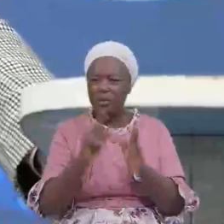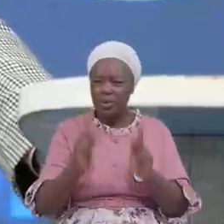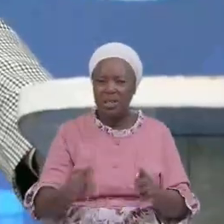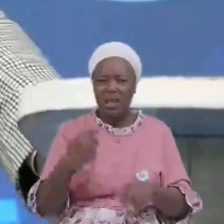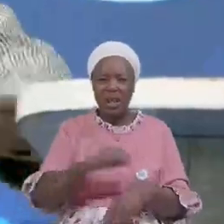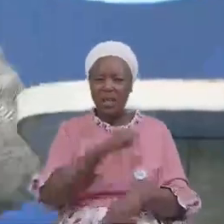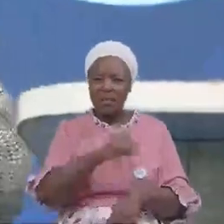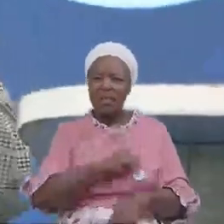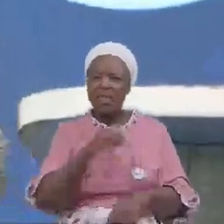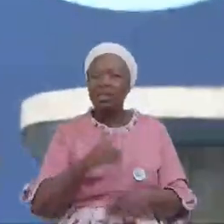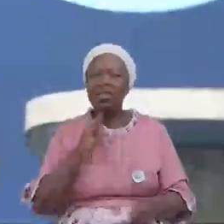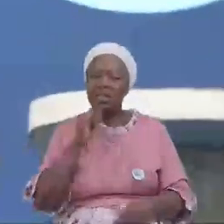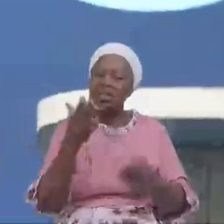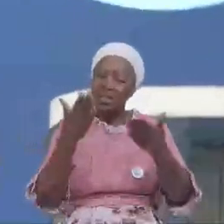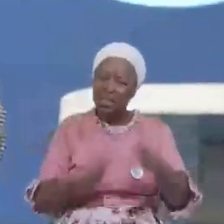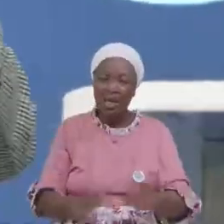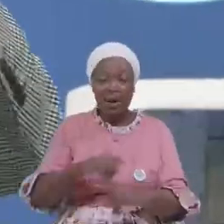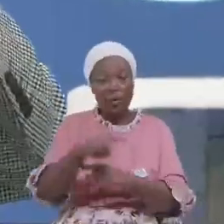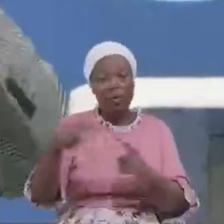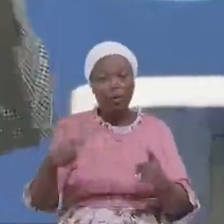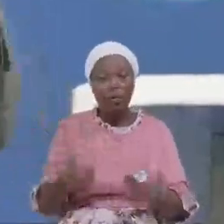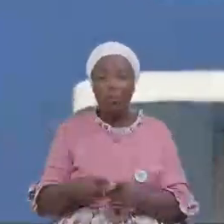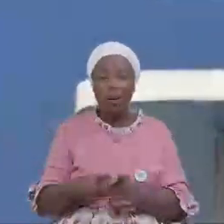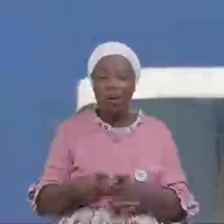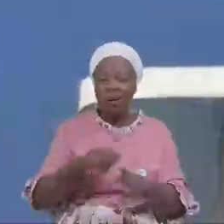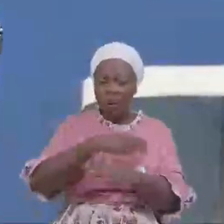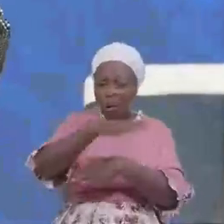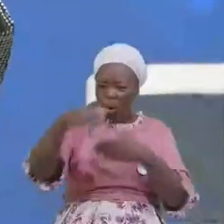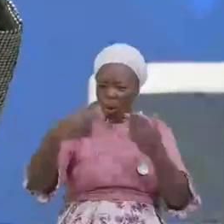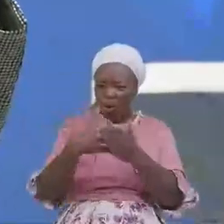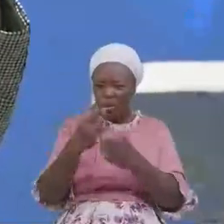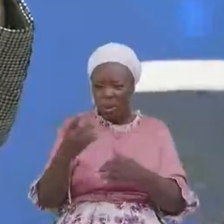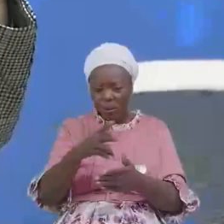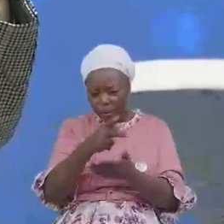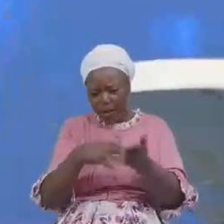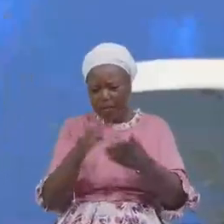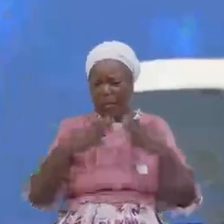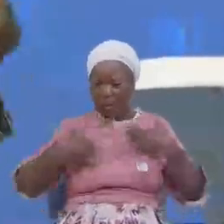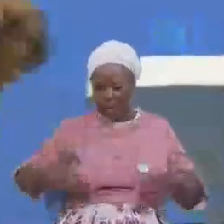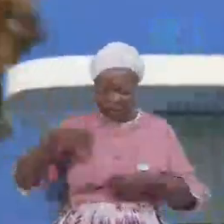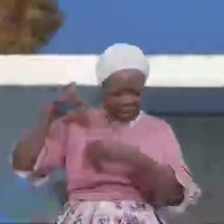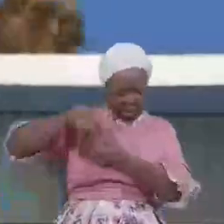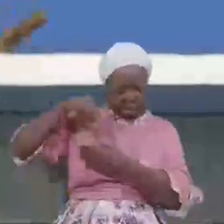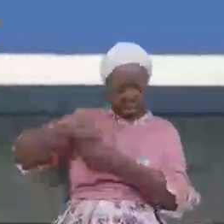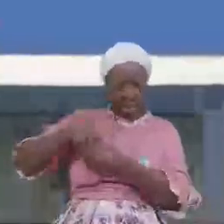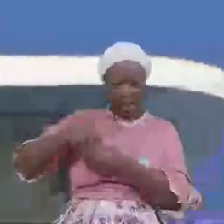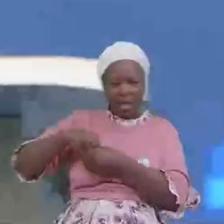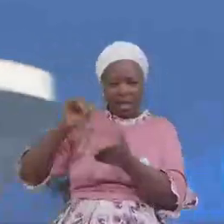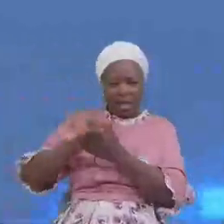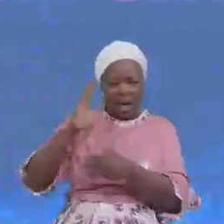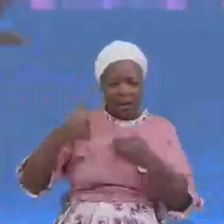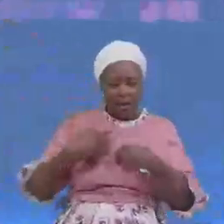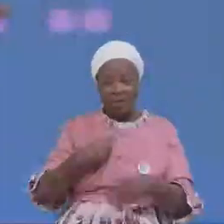dit plus rien. La conscience est morte. Quand tous les moniteurs internes qui pouvaient